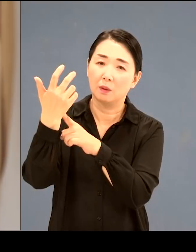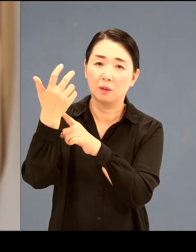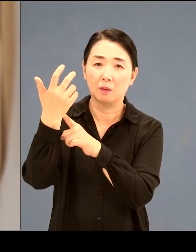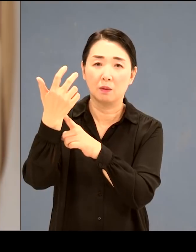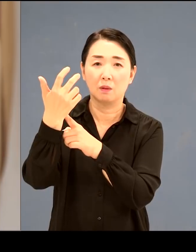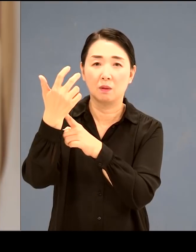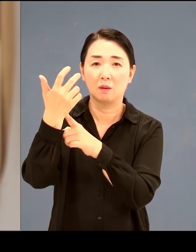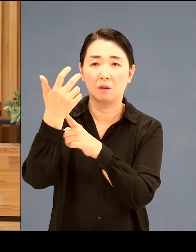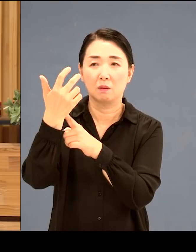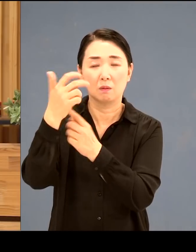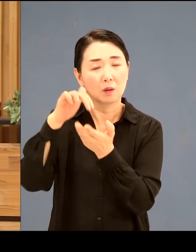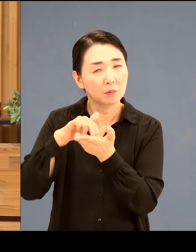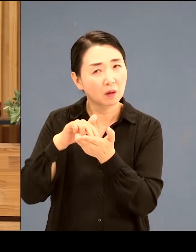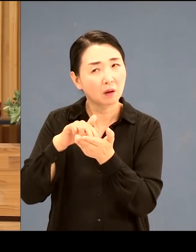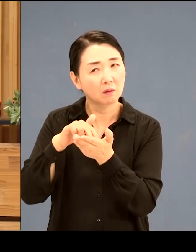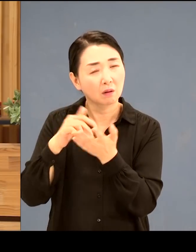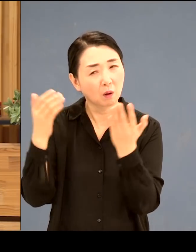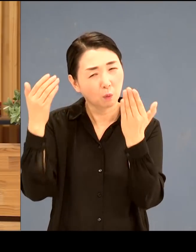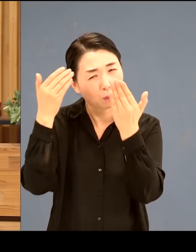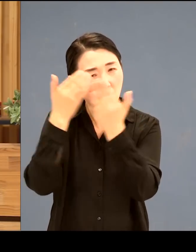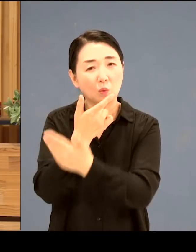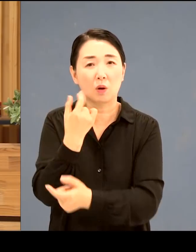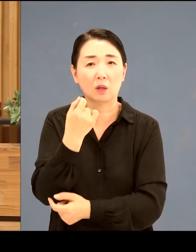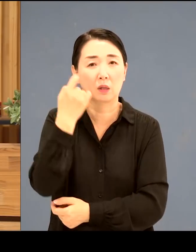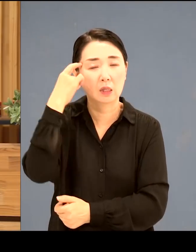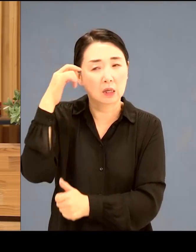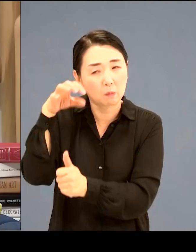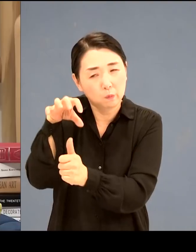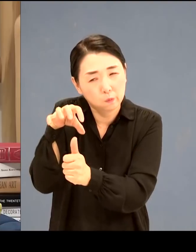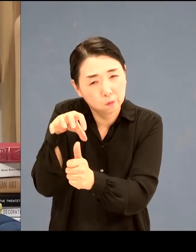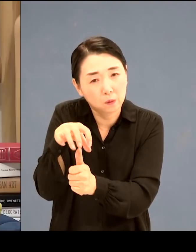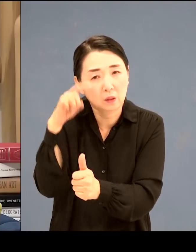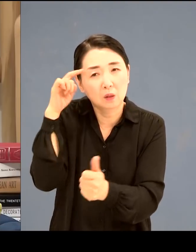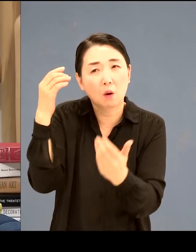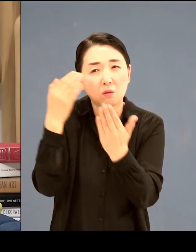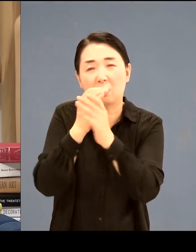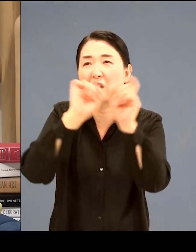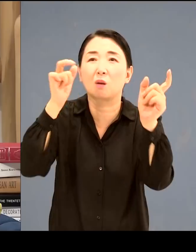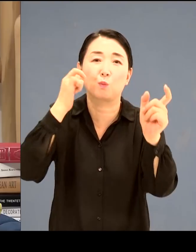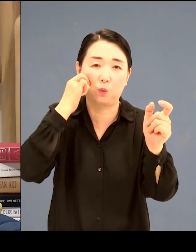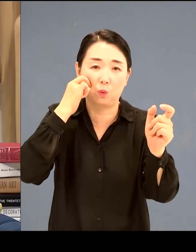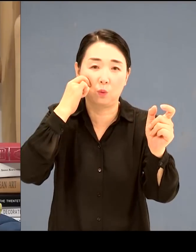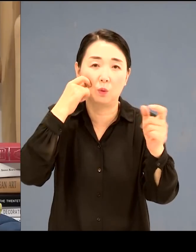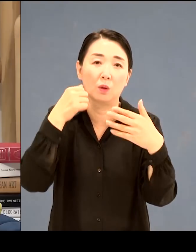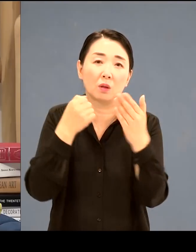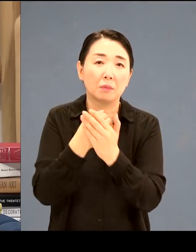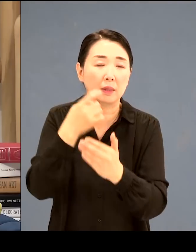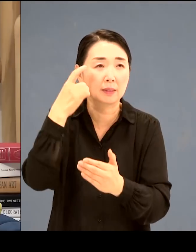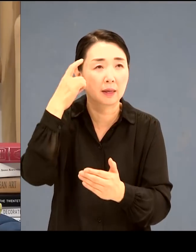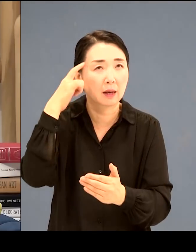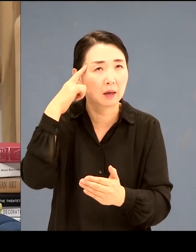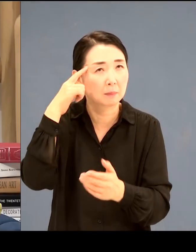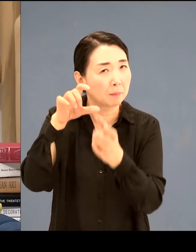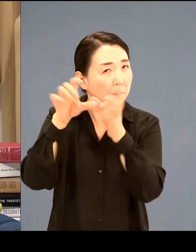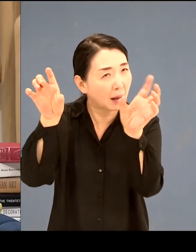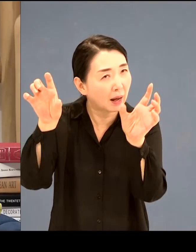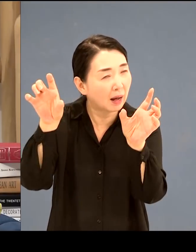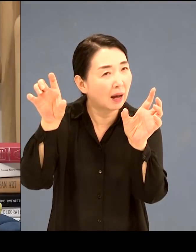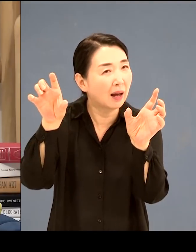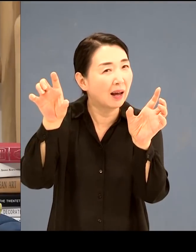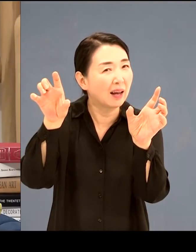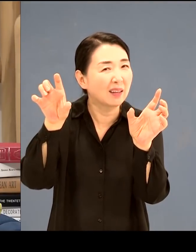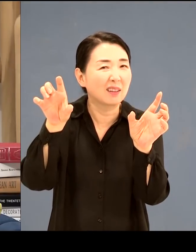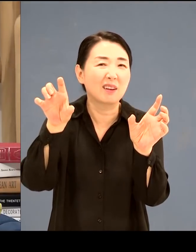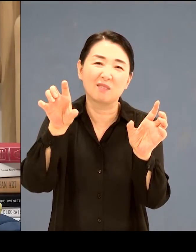자체도 어두워지는 것 같아요. 내 생각에 갇히면. 그렇군요. 네, 그래서 그 내 생각 깨는 게 요즘 저의 도장 깨기